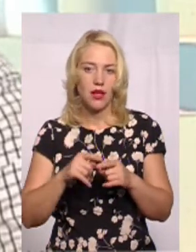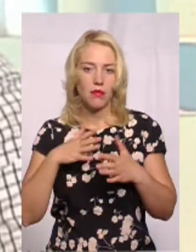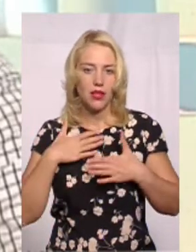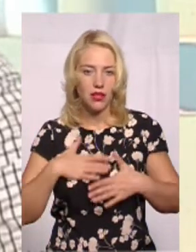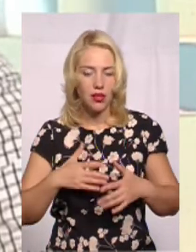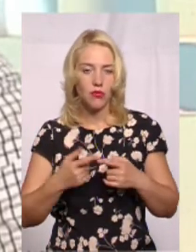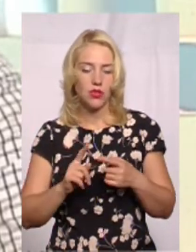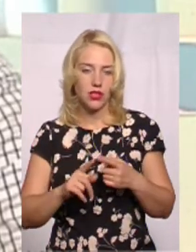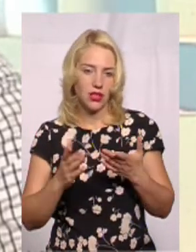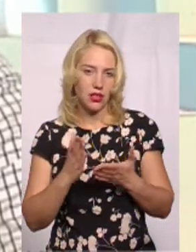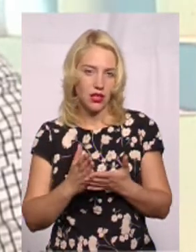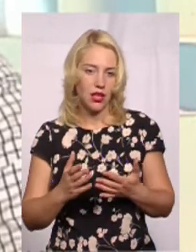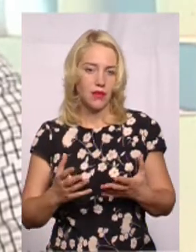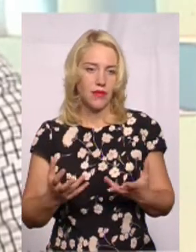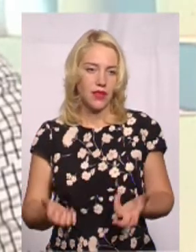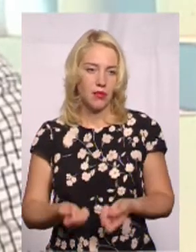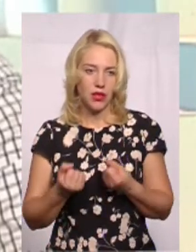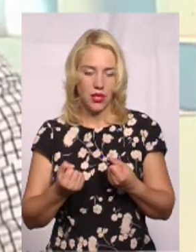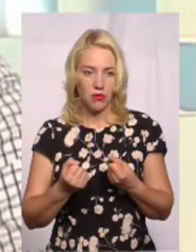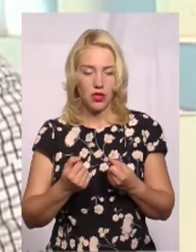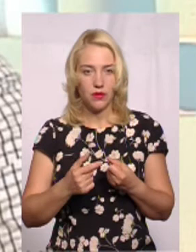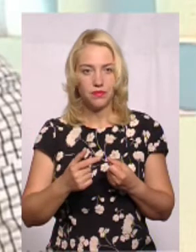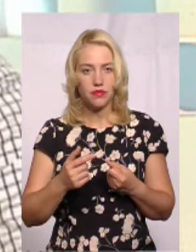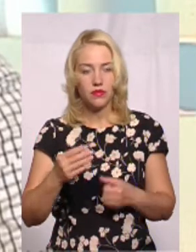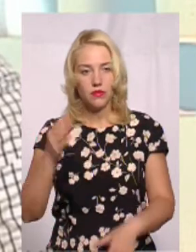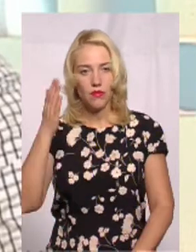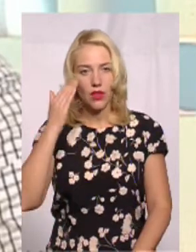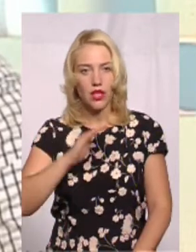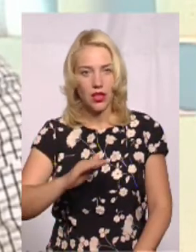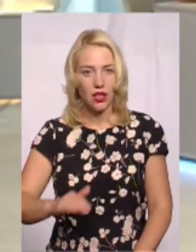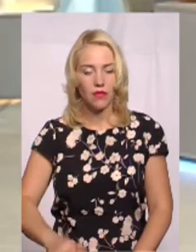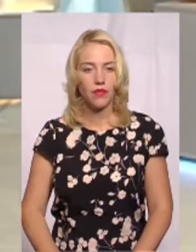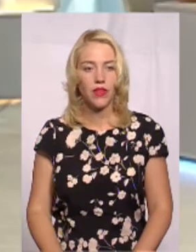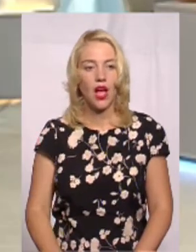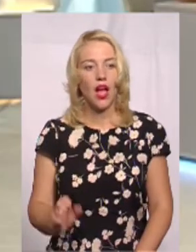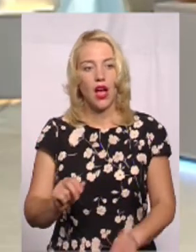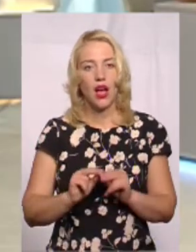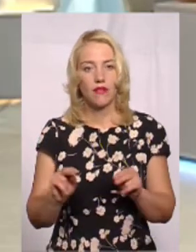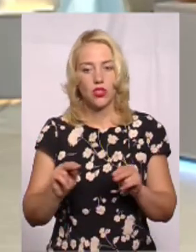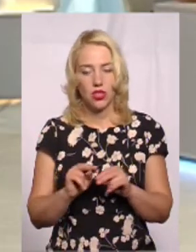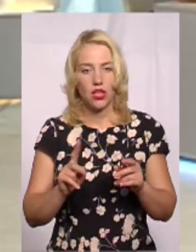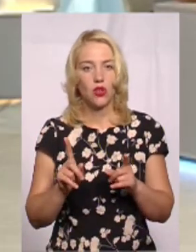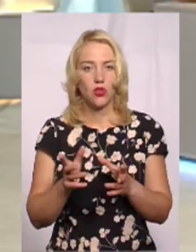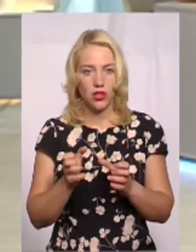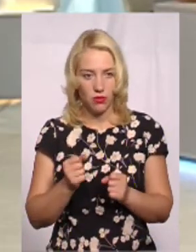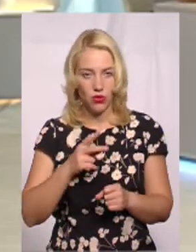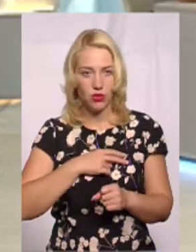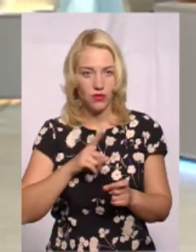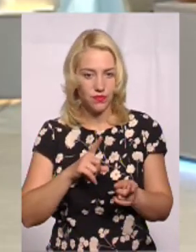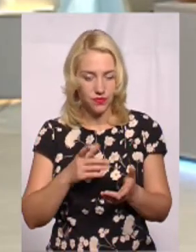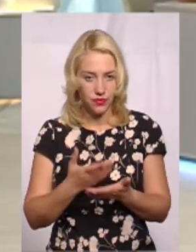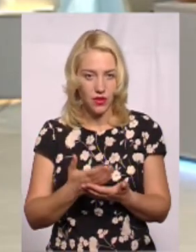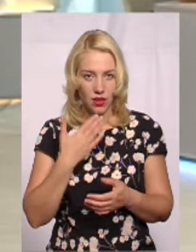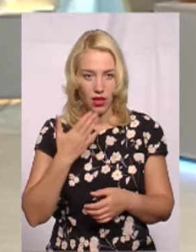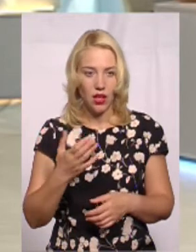поступ, чинок для підтримки здібної та обдарованої дитини. Буквально уточнення, а вчителі отримують подібне стимулювання? Значить, на жаль,